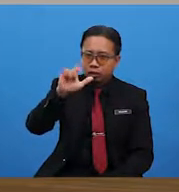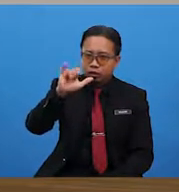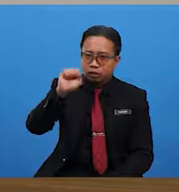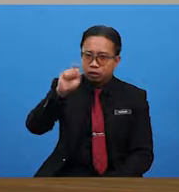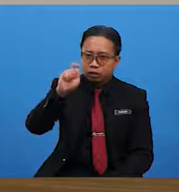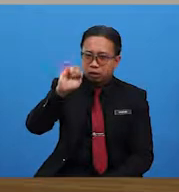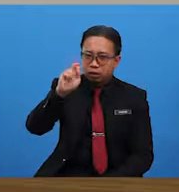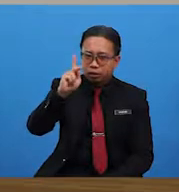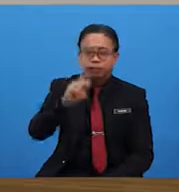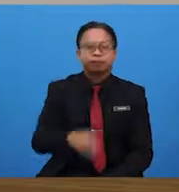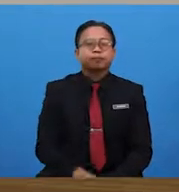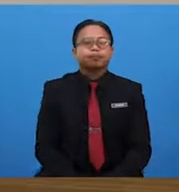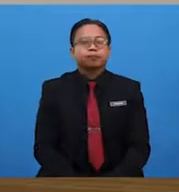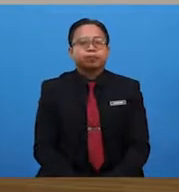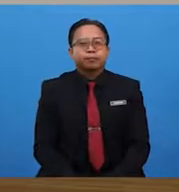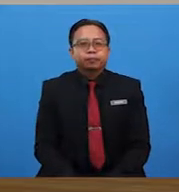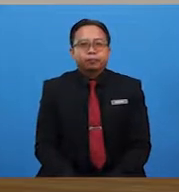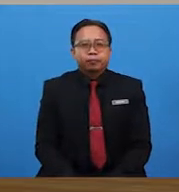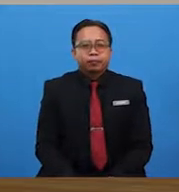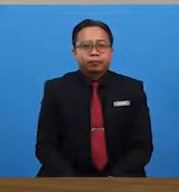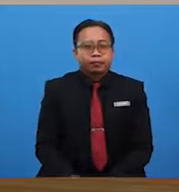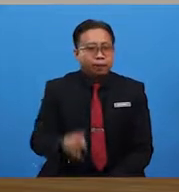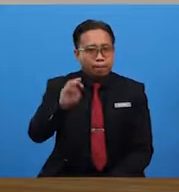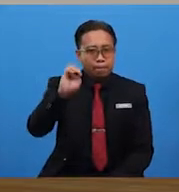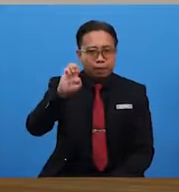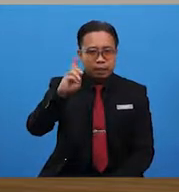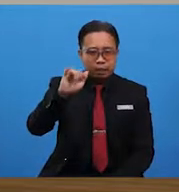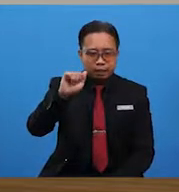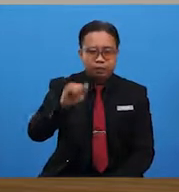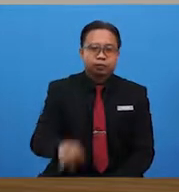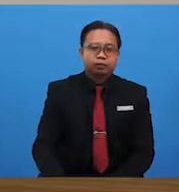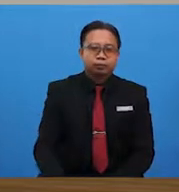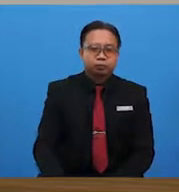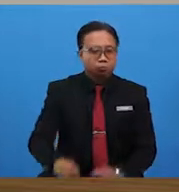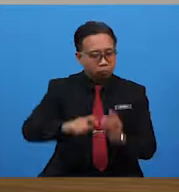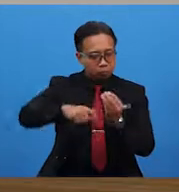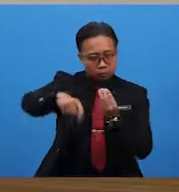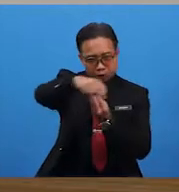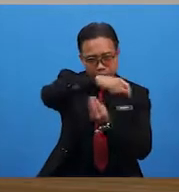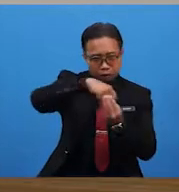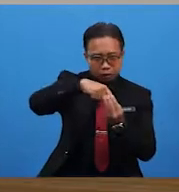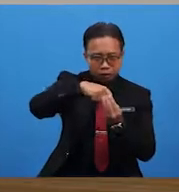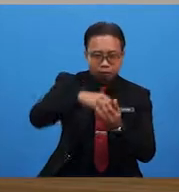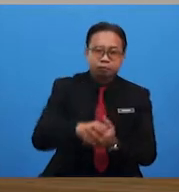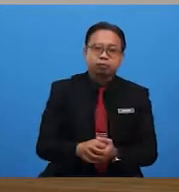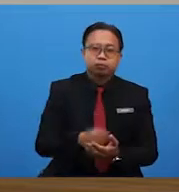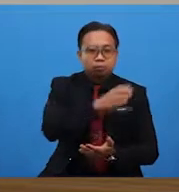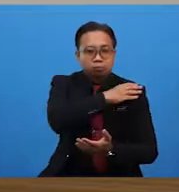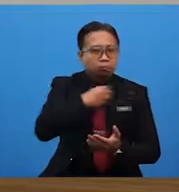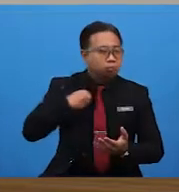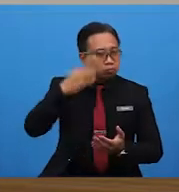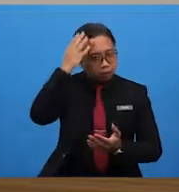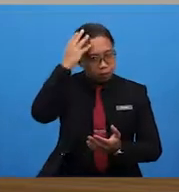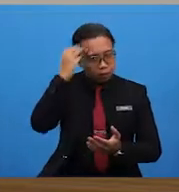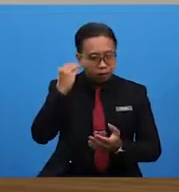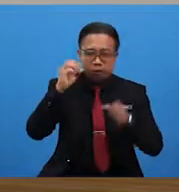jurnalistik media massa persekitaran peristiwa dan pengalaman juga boleh